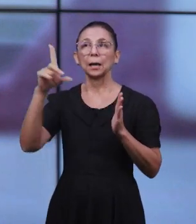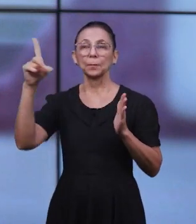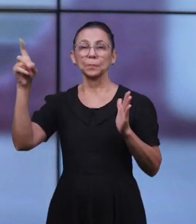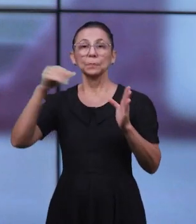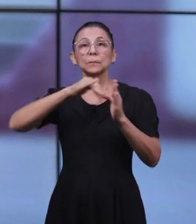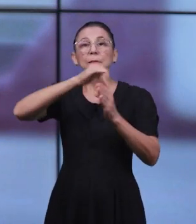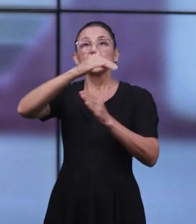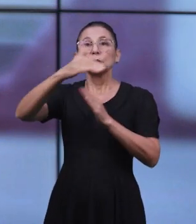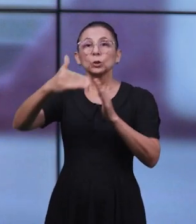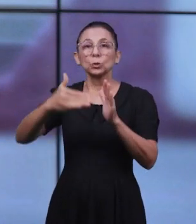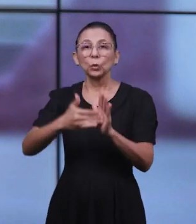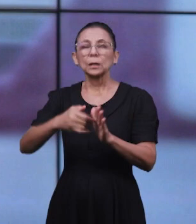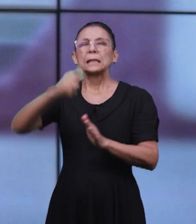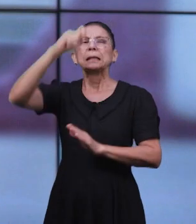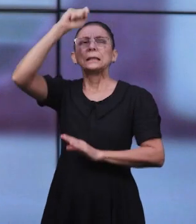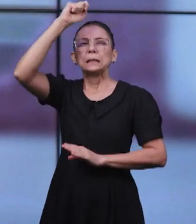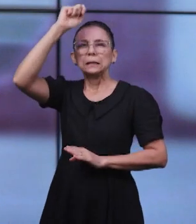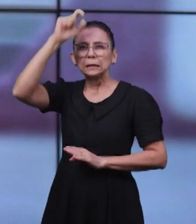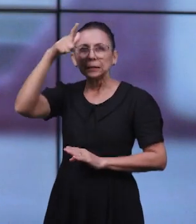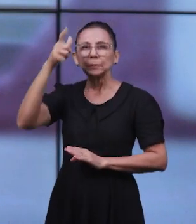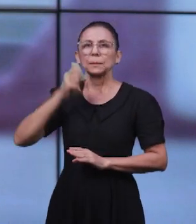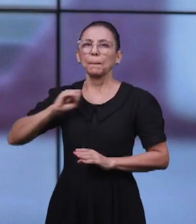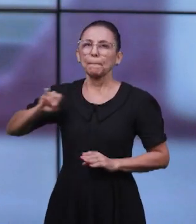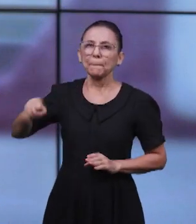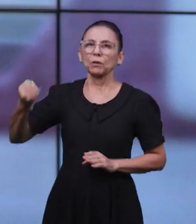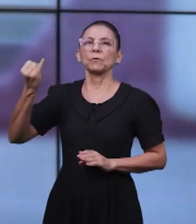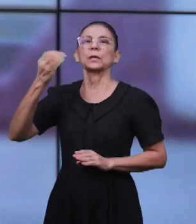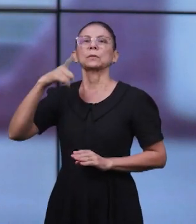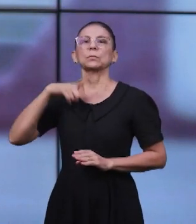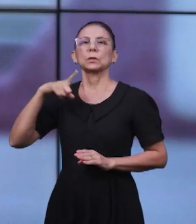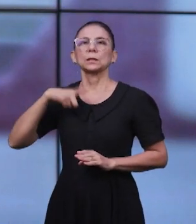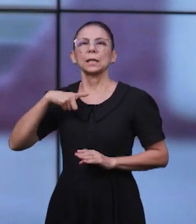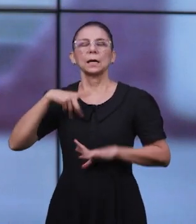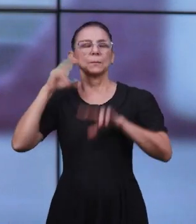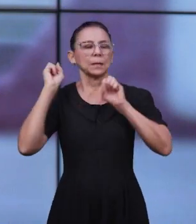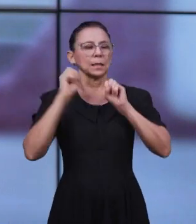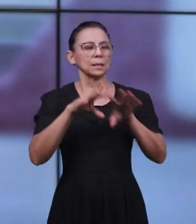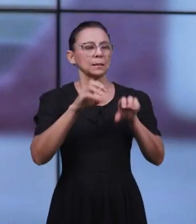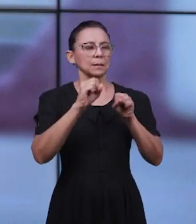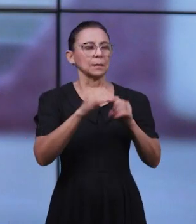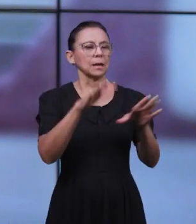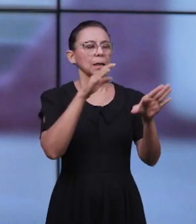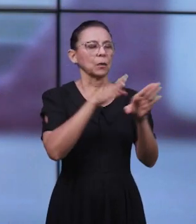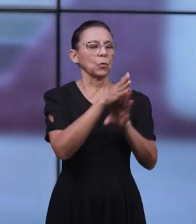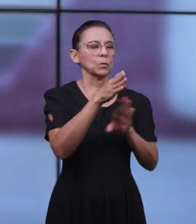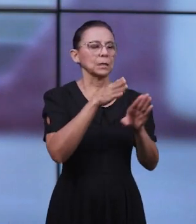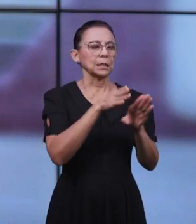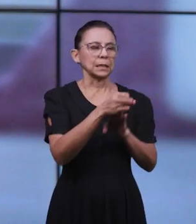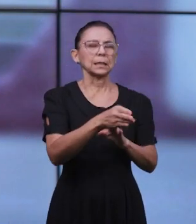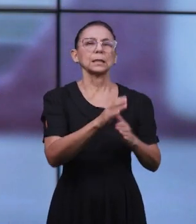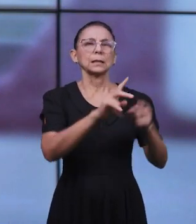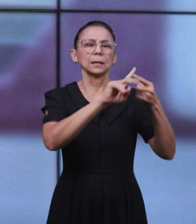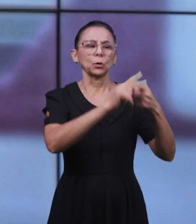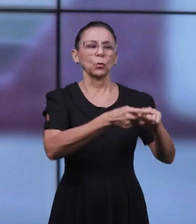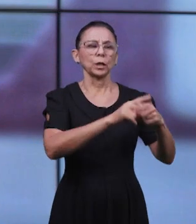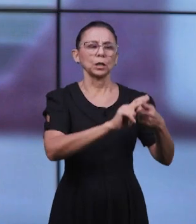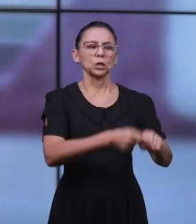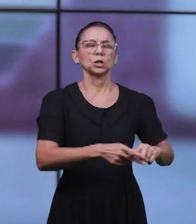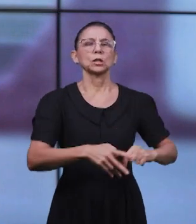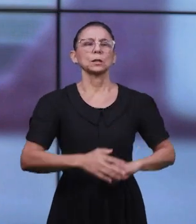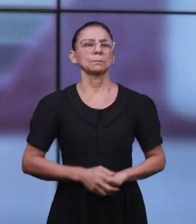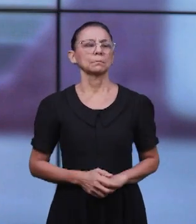écriture est divinement inspirée et profitable pour enseigner, pour corriger,